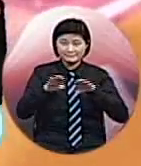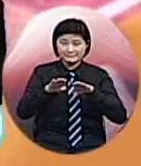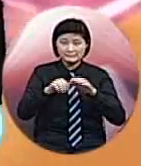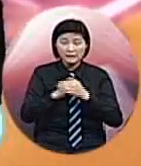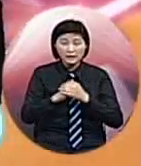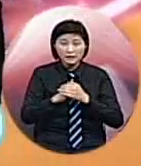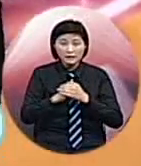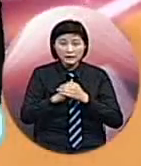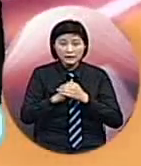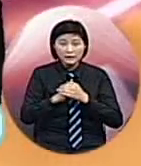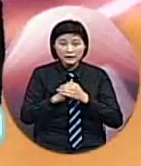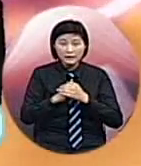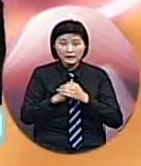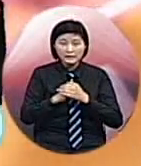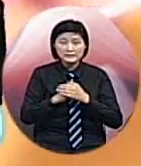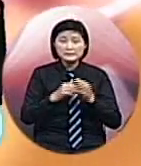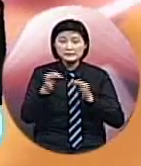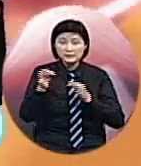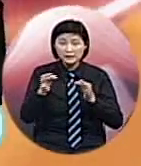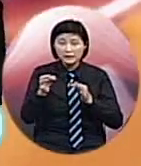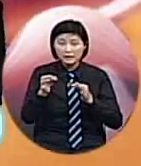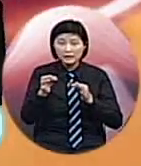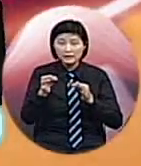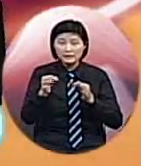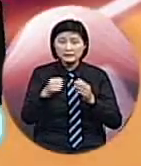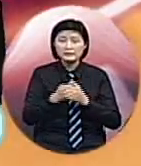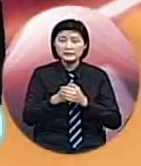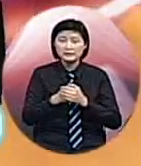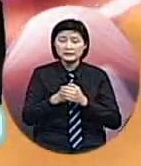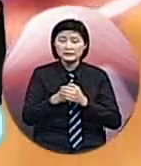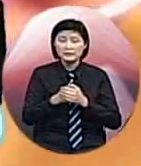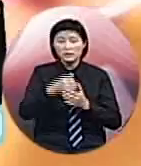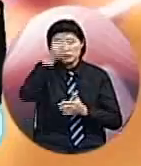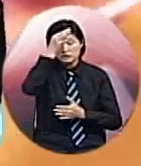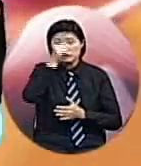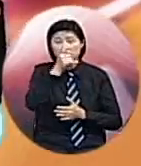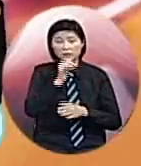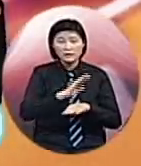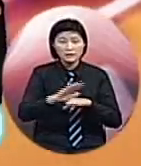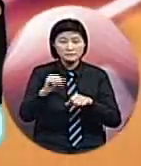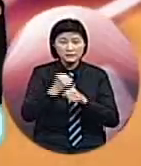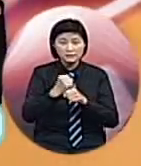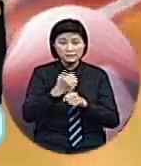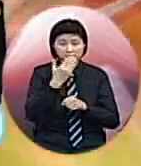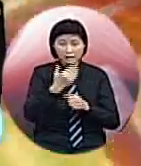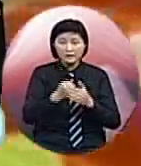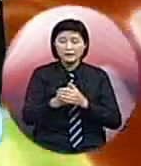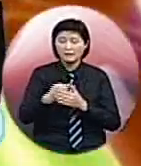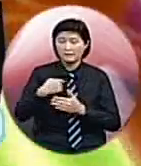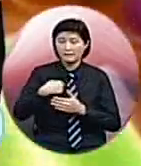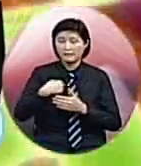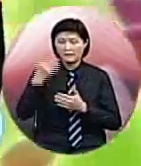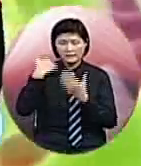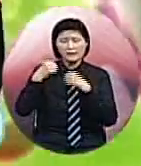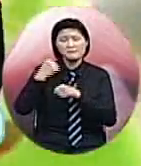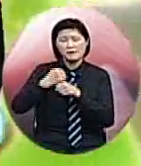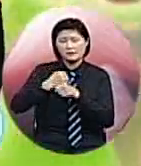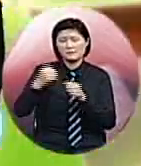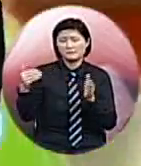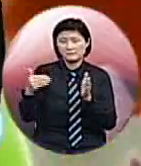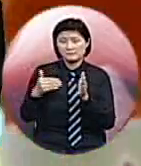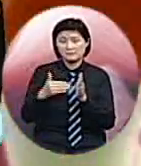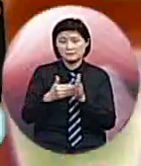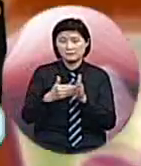예, 밥상. 예, 식상. 예, 그거, 어머, 그거 식상. 기술이 있어야지 만드는데요? 아, 옛날에는 많이 만들었어요. 예,